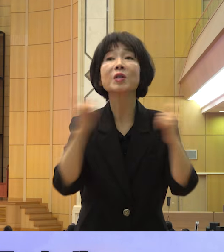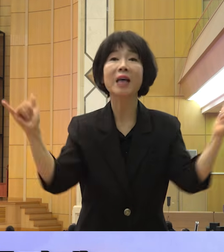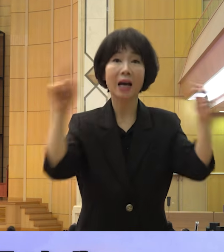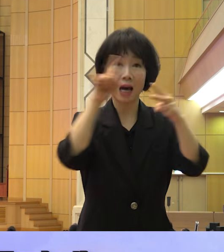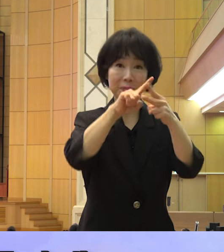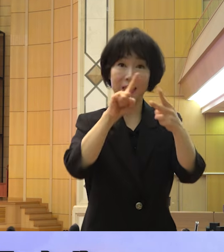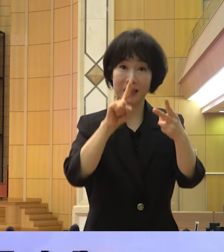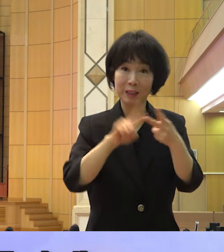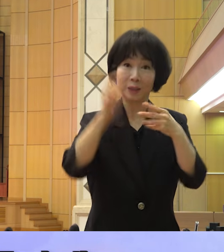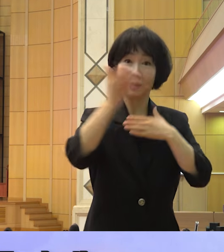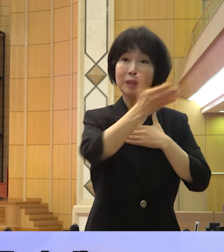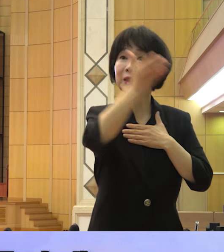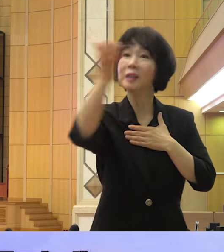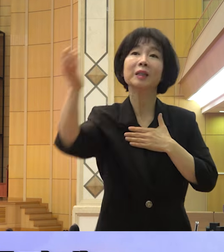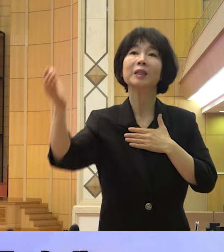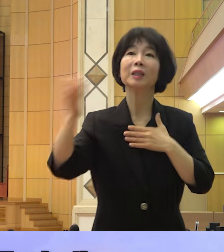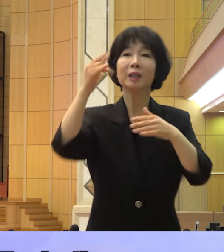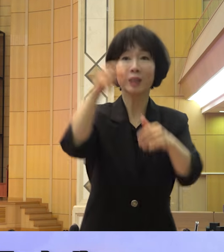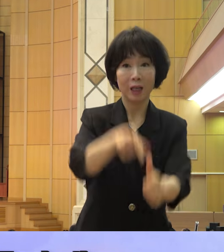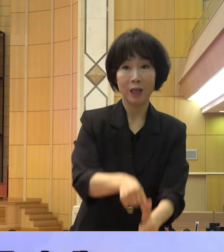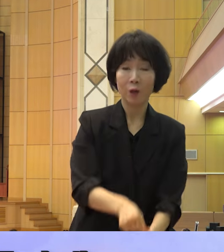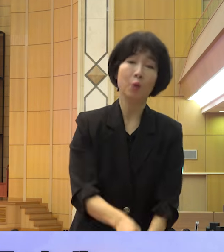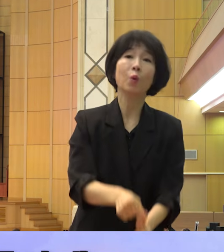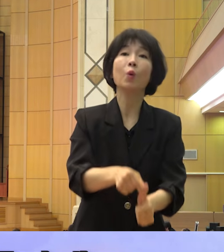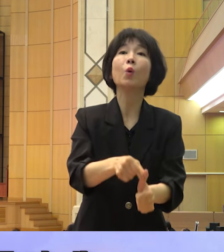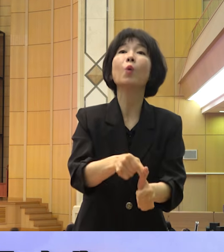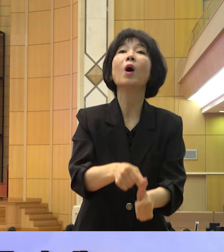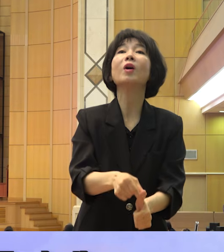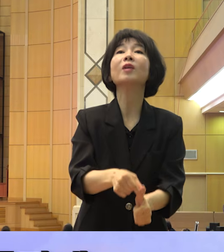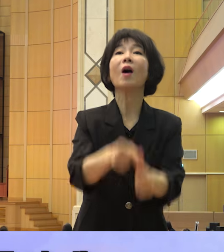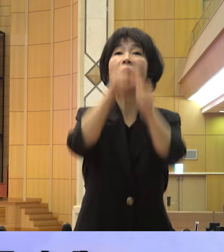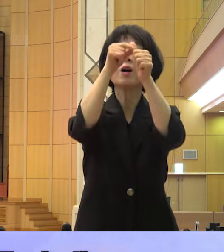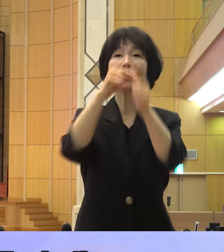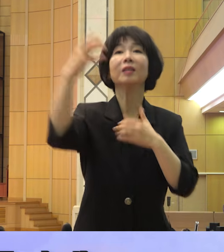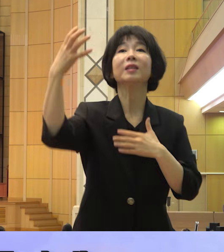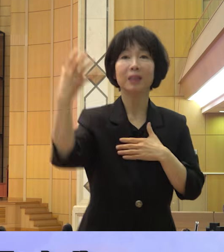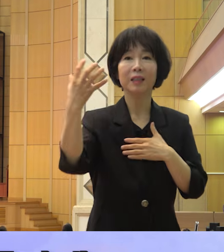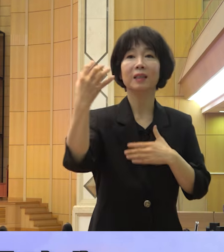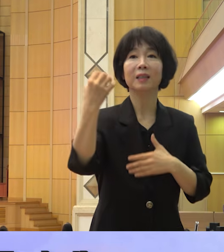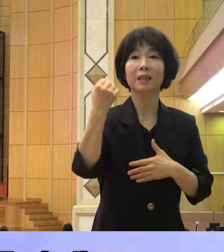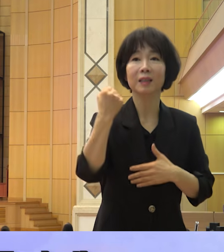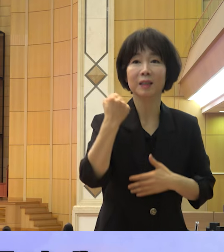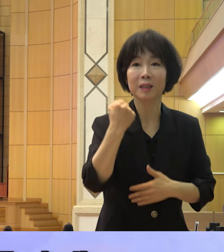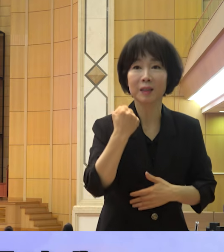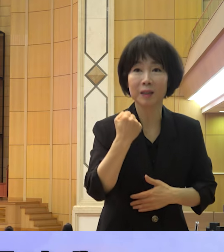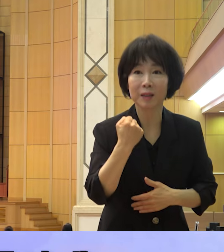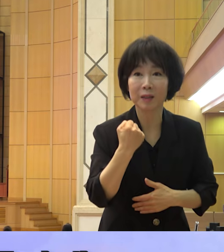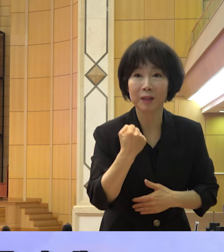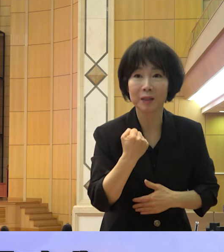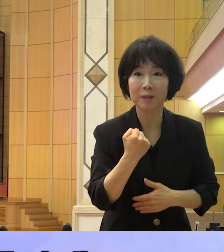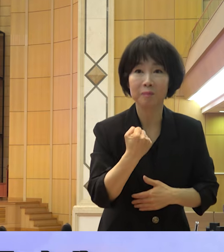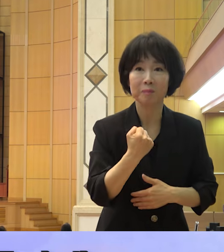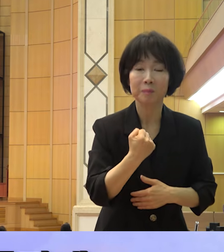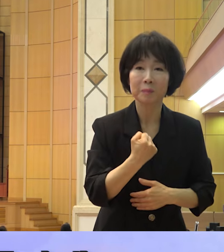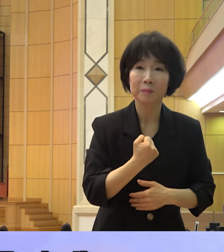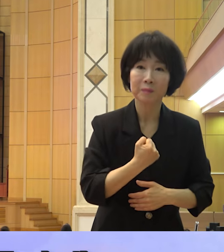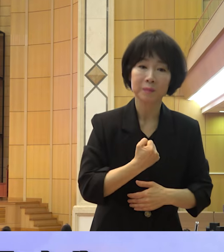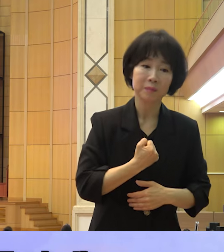그가 어떤 사람이든 그는 구원 얻으리. 예수 예수